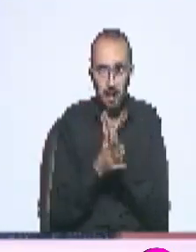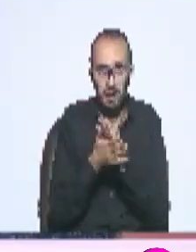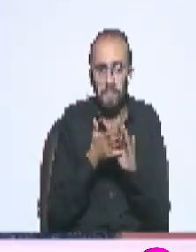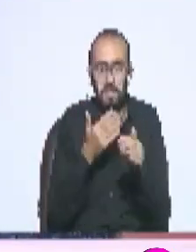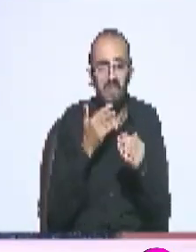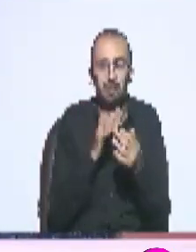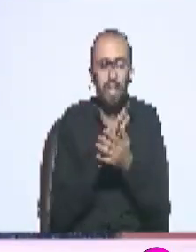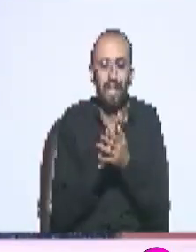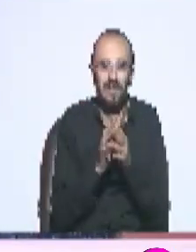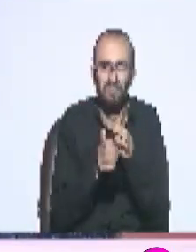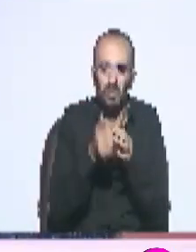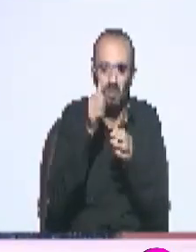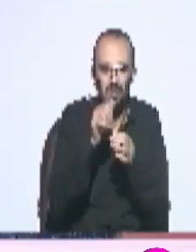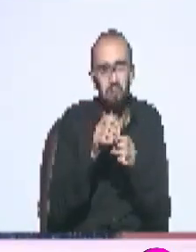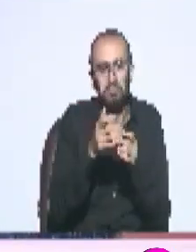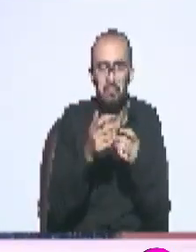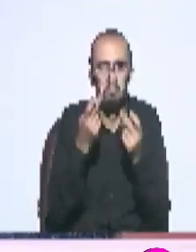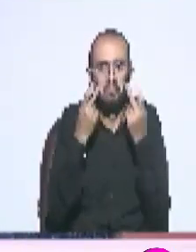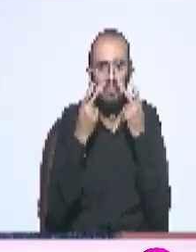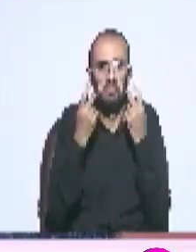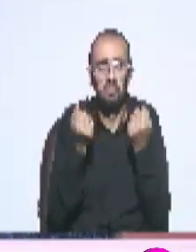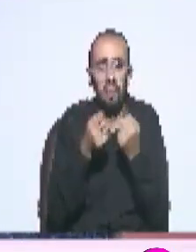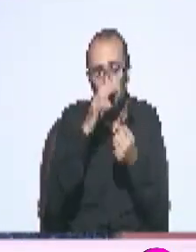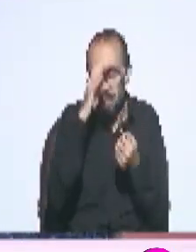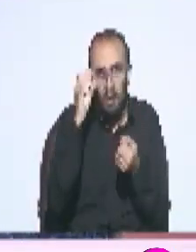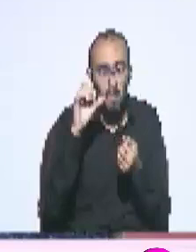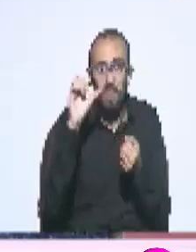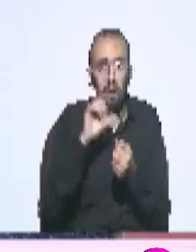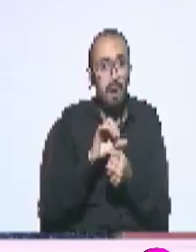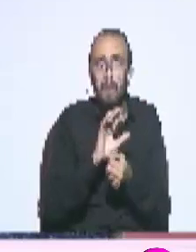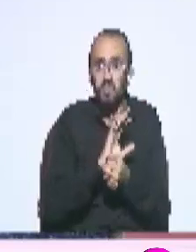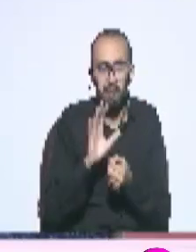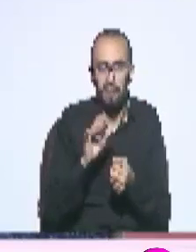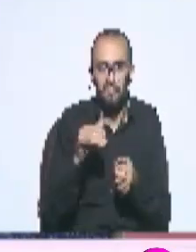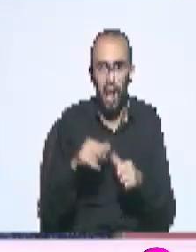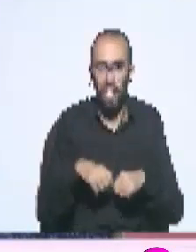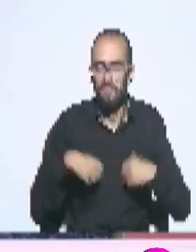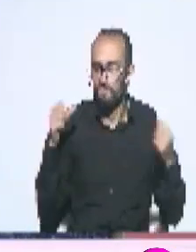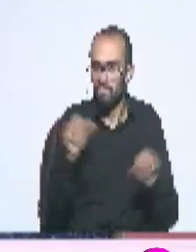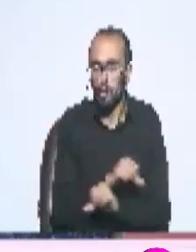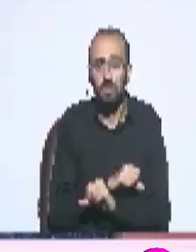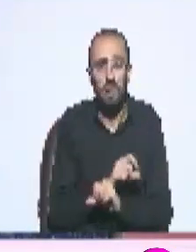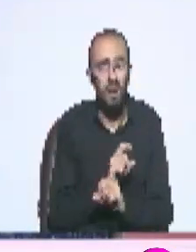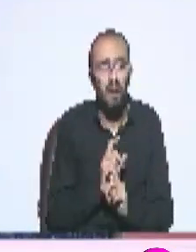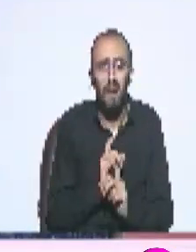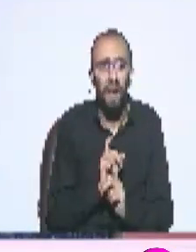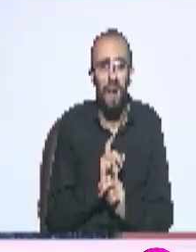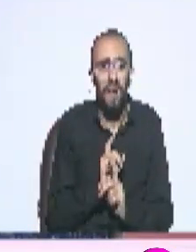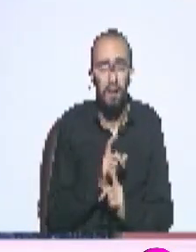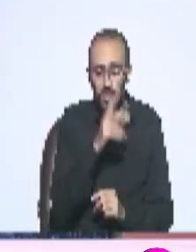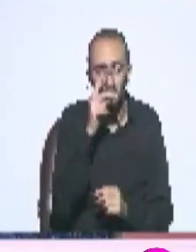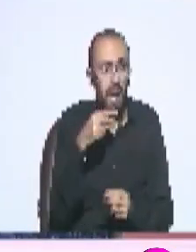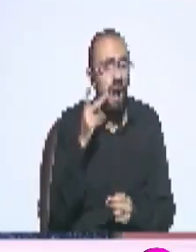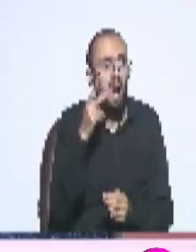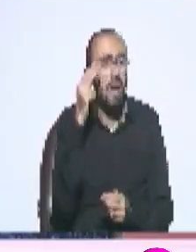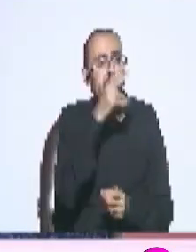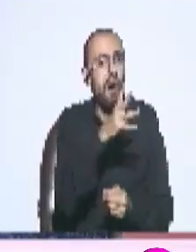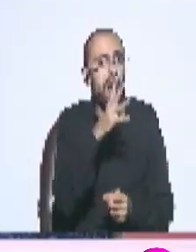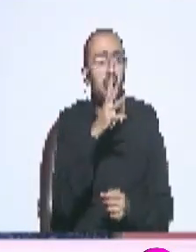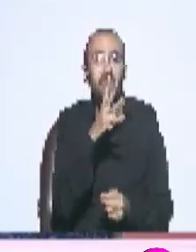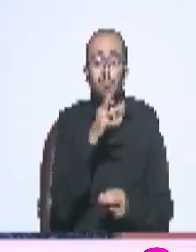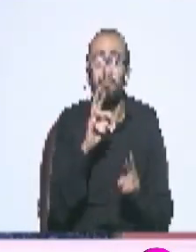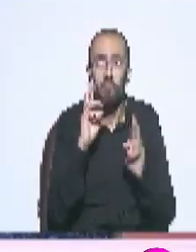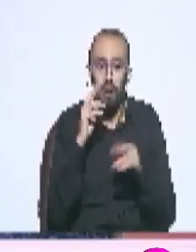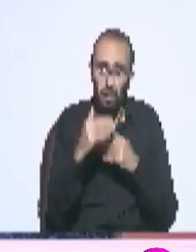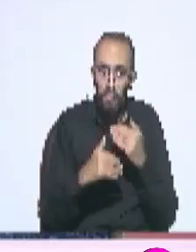فيها وبيبقى عايز لو ما وصلتش للحاجه دي انا ابقى محققتش اي حاجه في حياتي ال اول حاجه